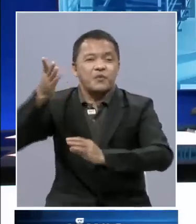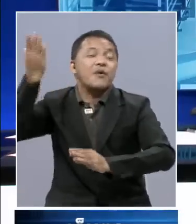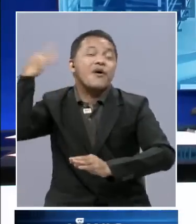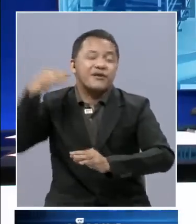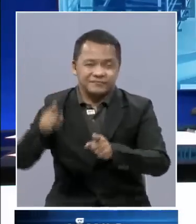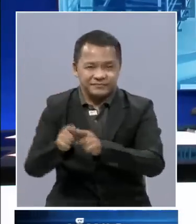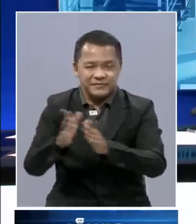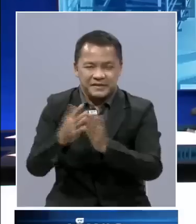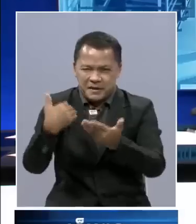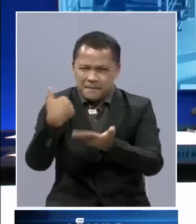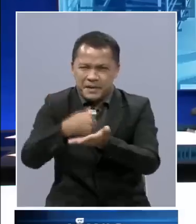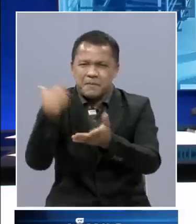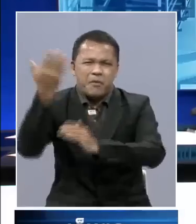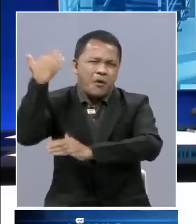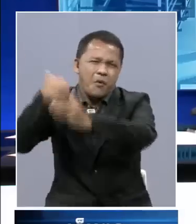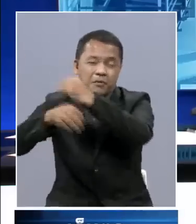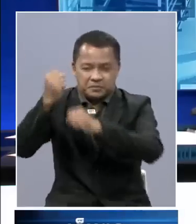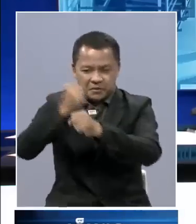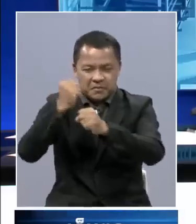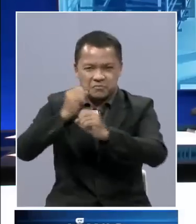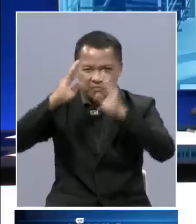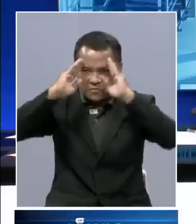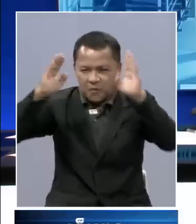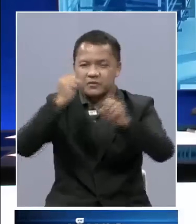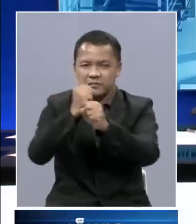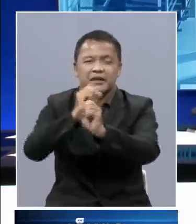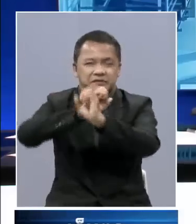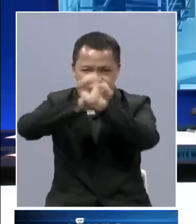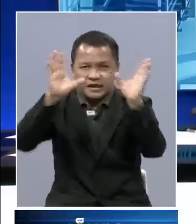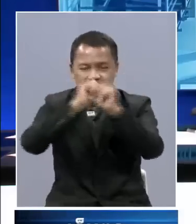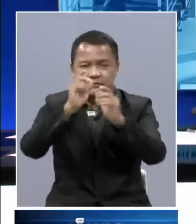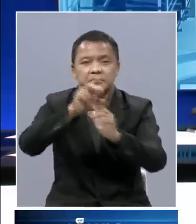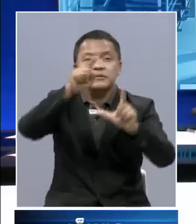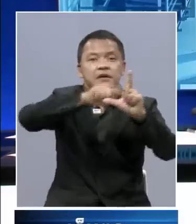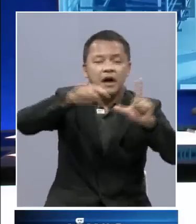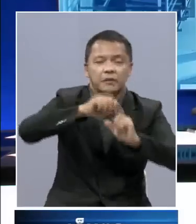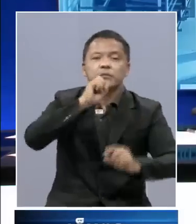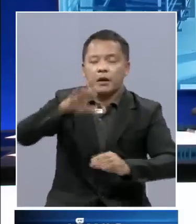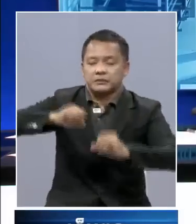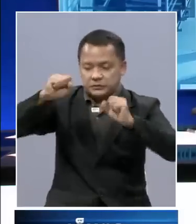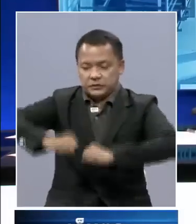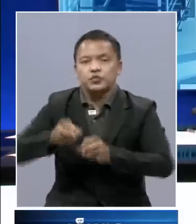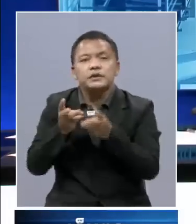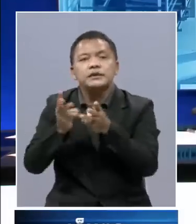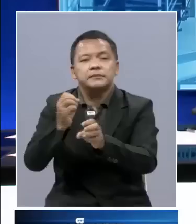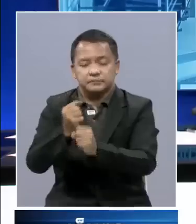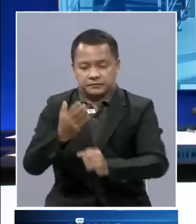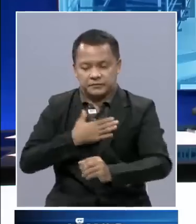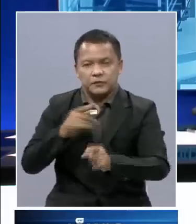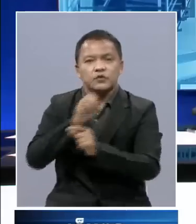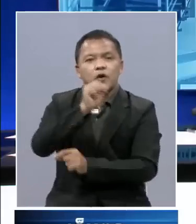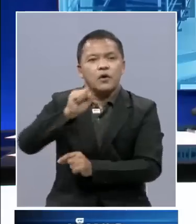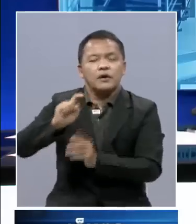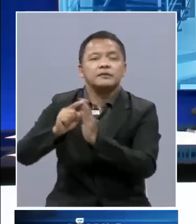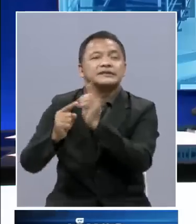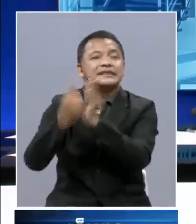ภามีประวัติในการทำงานในสภาอย่างชัดเจนในขณะที่ก้าวไกลก็ยืนยันในหลักการนะฮะแม้ตัวเองจะเป็นส.ส.มา